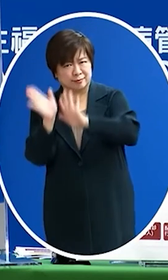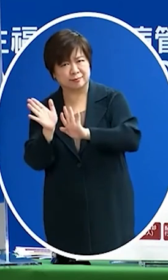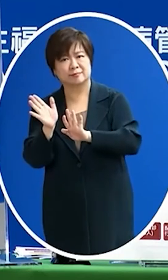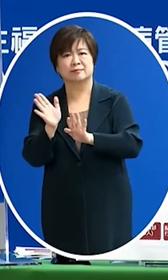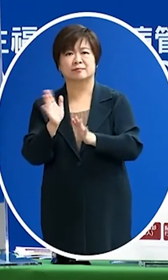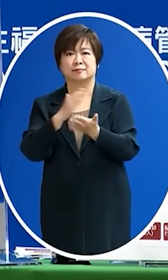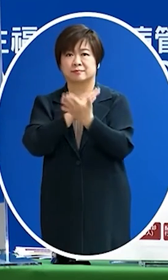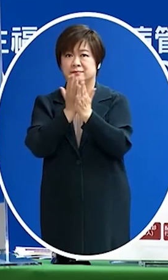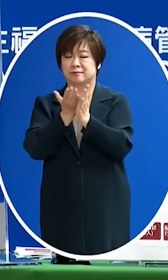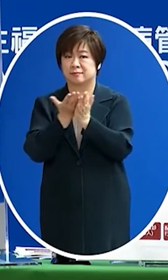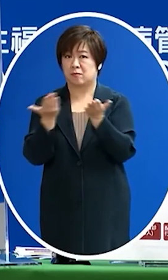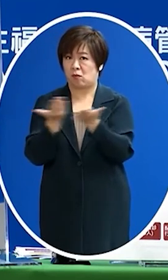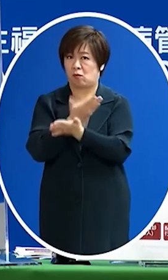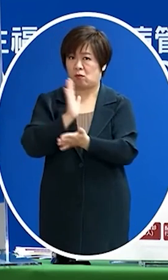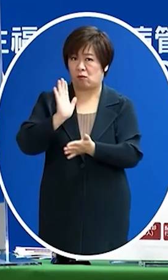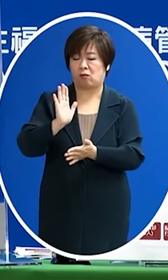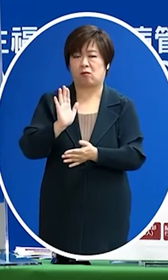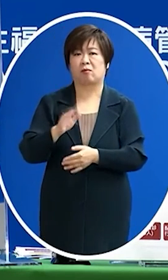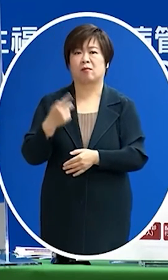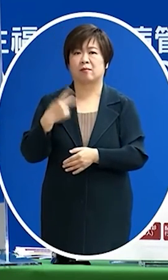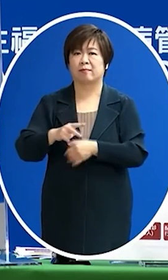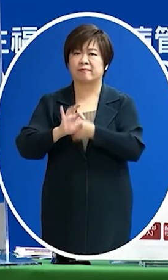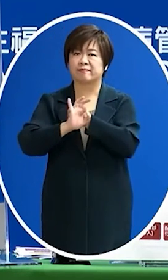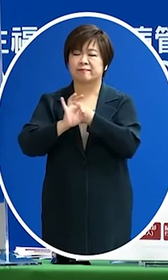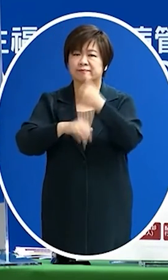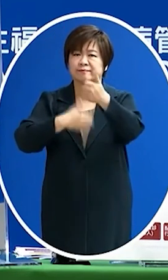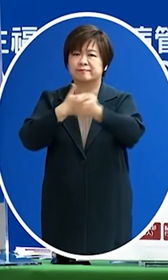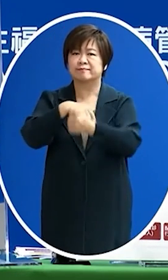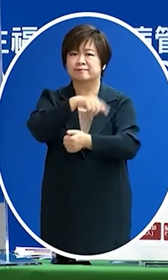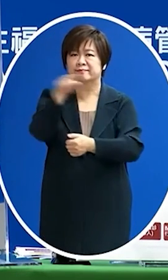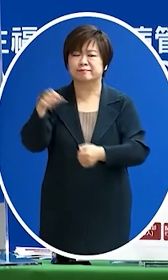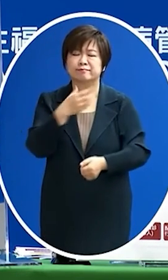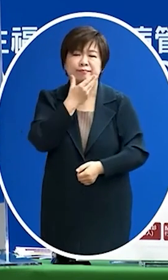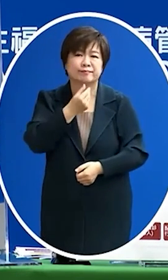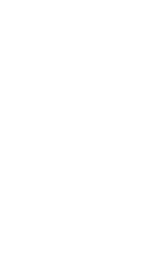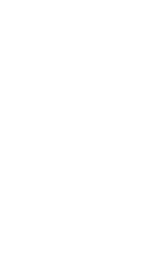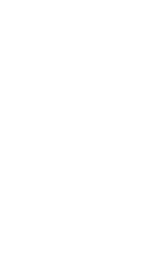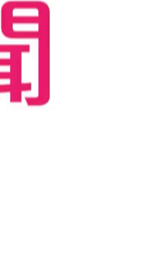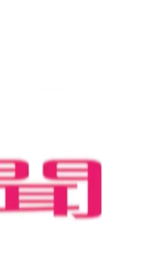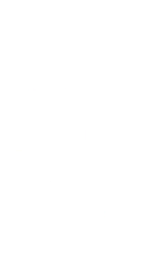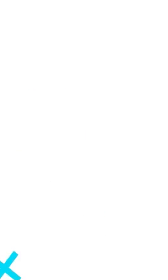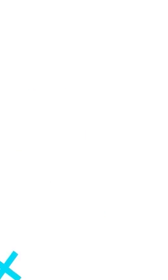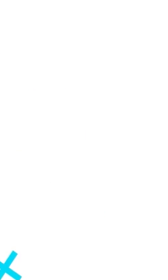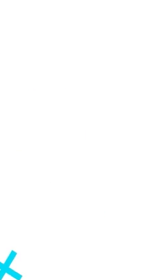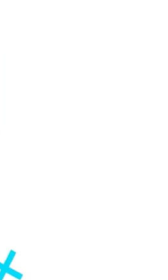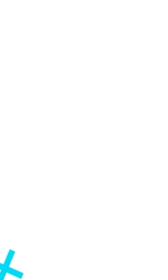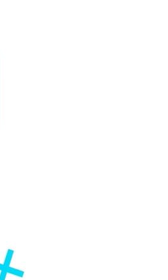境有改变，那当然我们就采用让大家更舒服的方式来做。